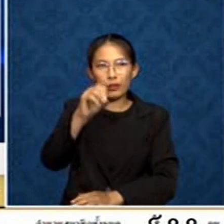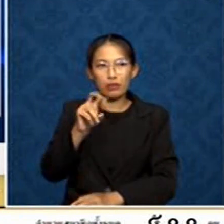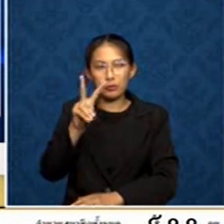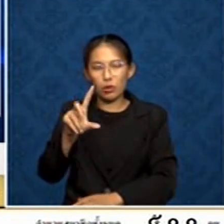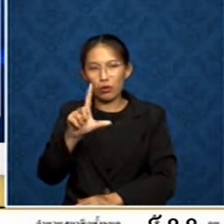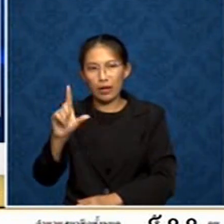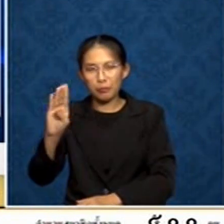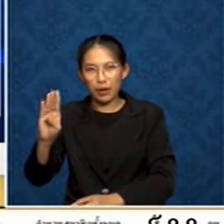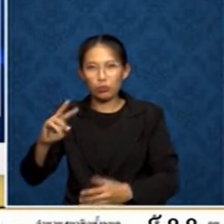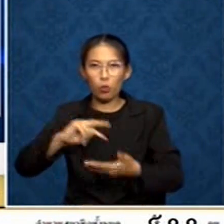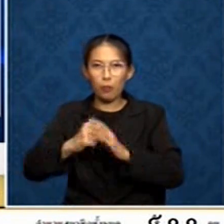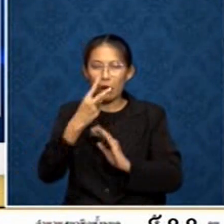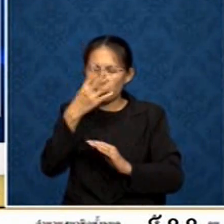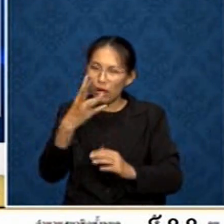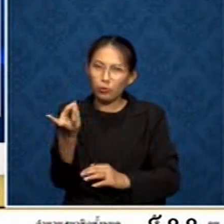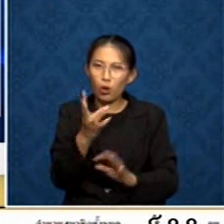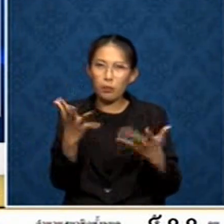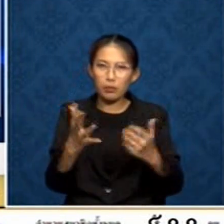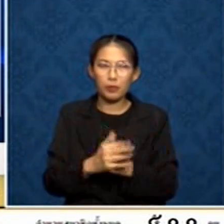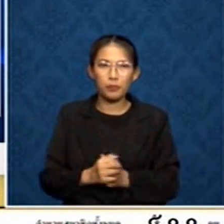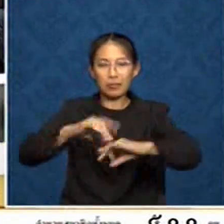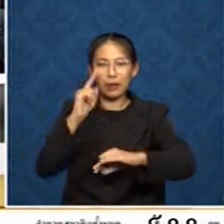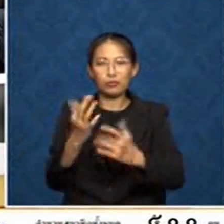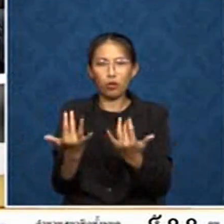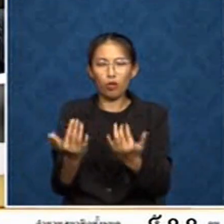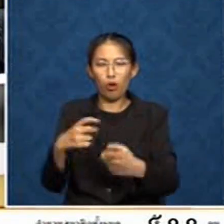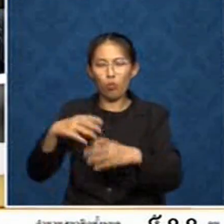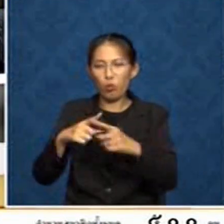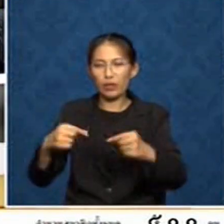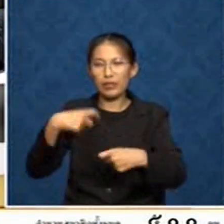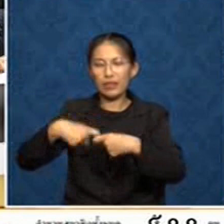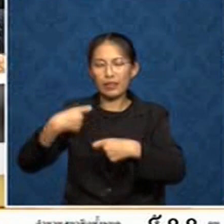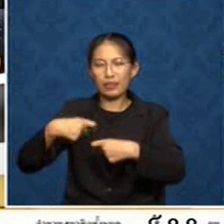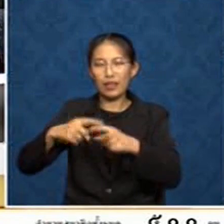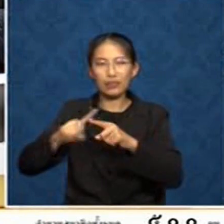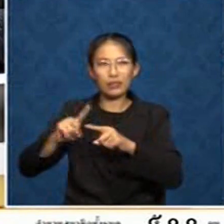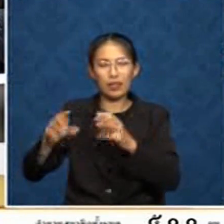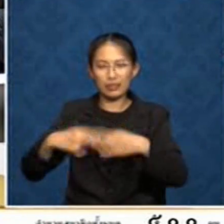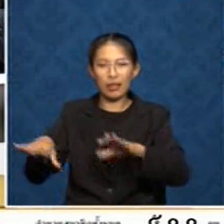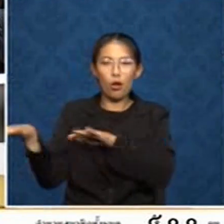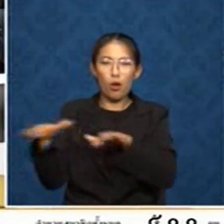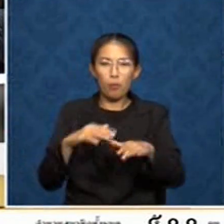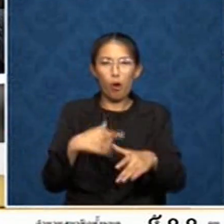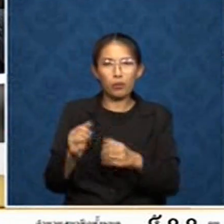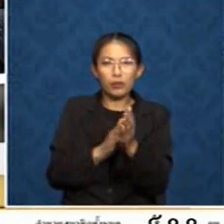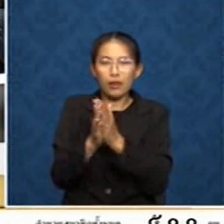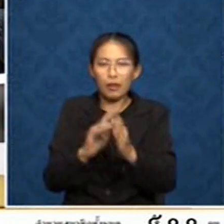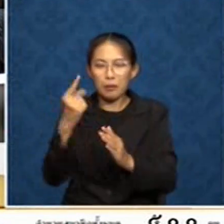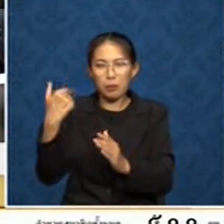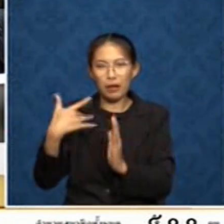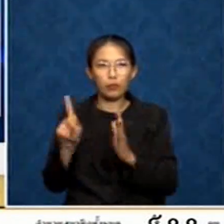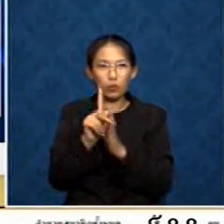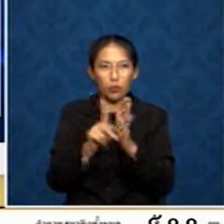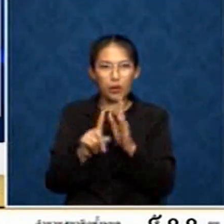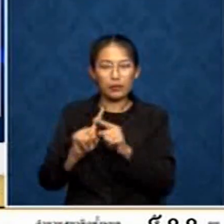ขาดงานล้นพนักงานสอบสวนไม่ได้รับการพัฒนาทักษะอย่างเหมาะสมอีกทั้งยังถูกแทรกแซงคดีไม่ความก้าวหน้าในสายงาน